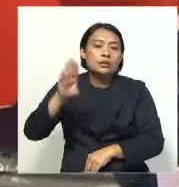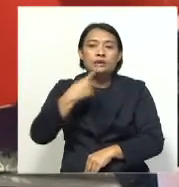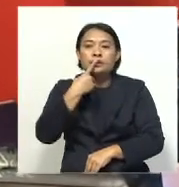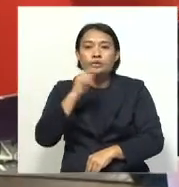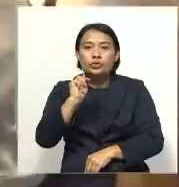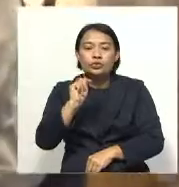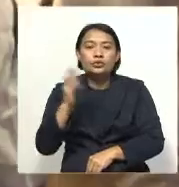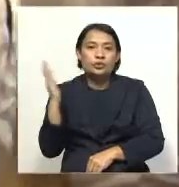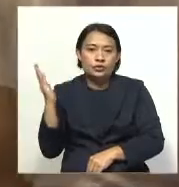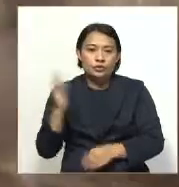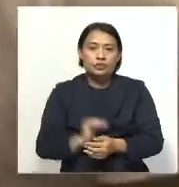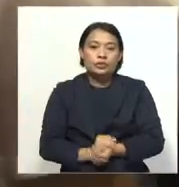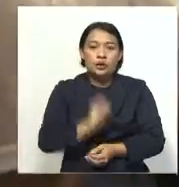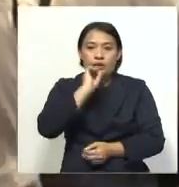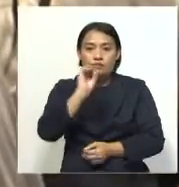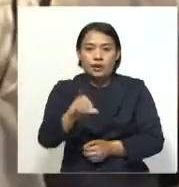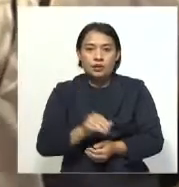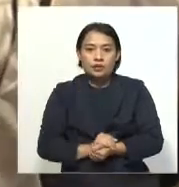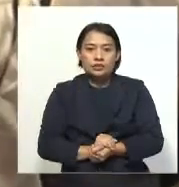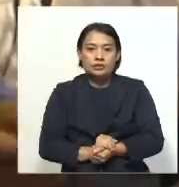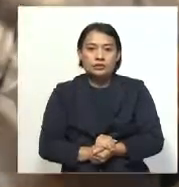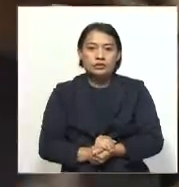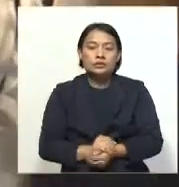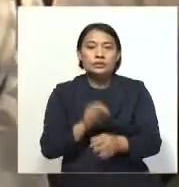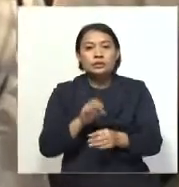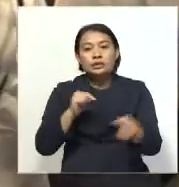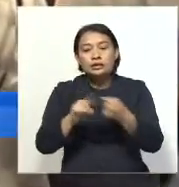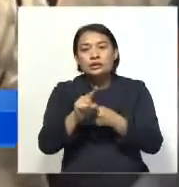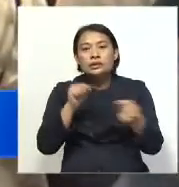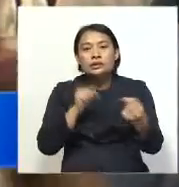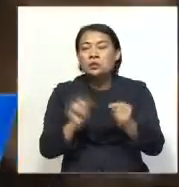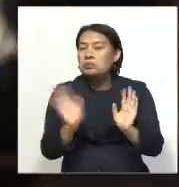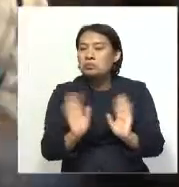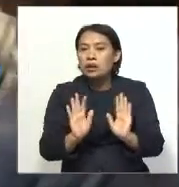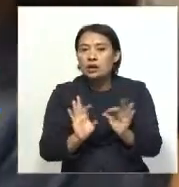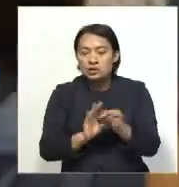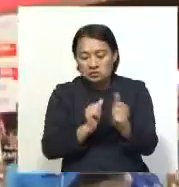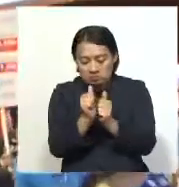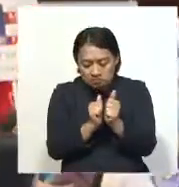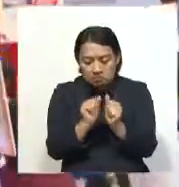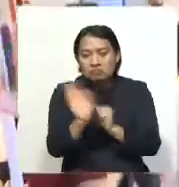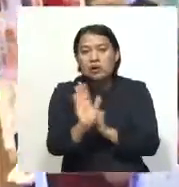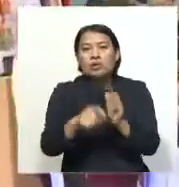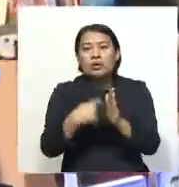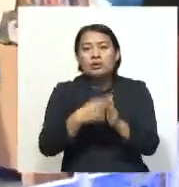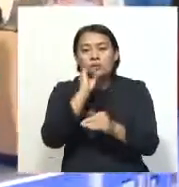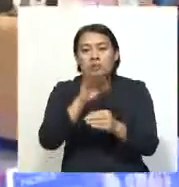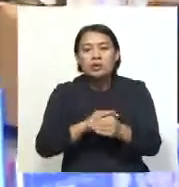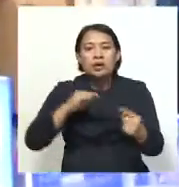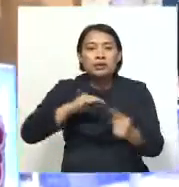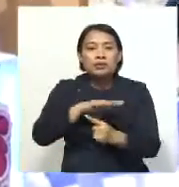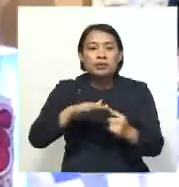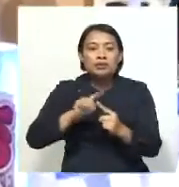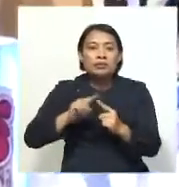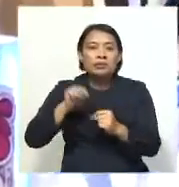ททูคอร์ปอเรชั่นจำกัดมหาชนก็ได้แจ้งผ่านตลาดหลักทรัพย์แห่งประเทศไทยนะคะว่าจะไม่เข้าร่วมการประมูลโดยให้เหตุผลว่าปริมาณคลื่นความ